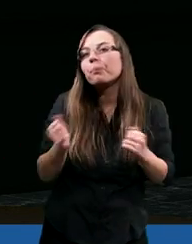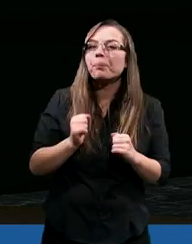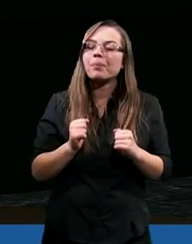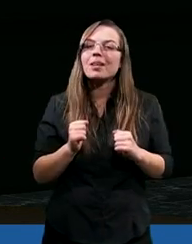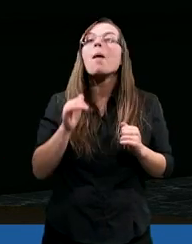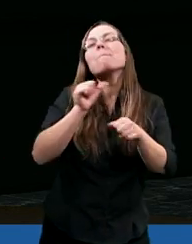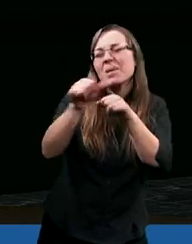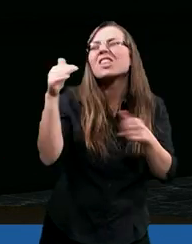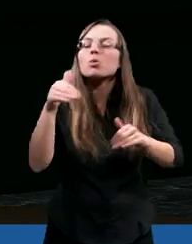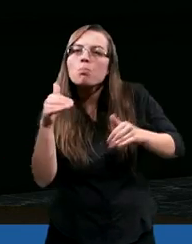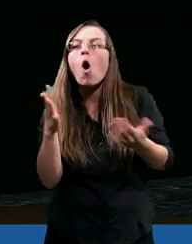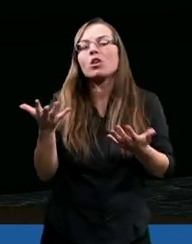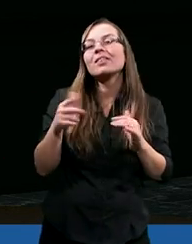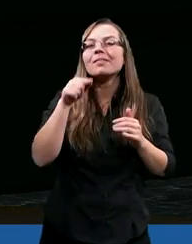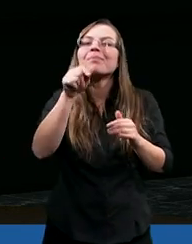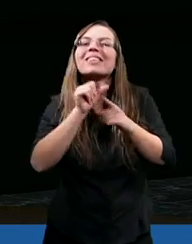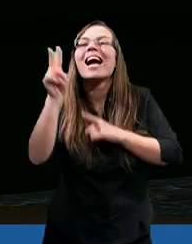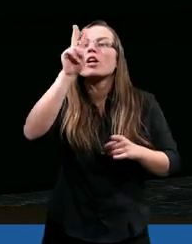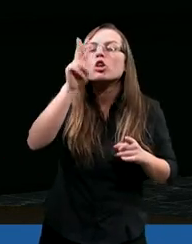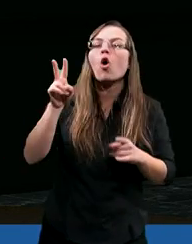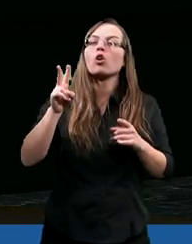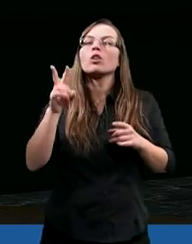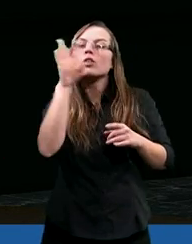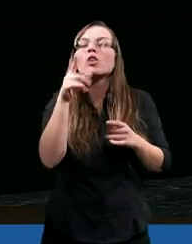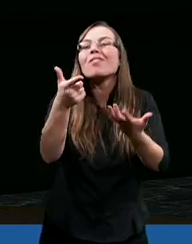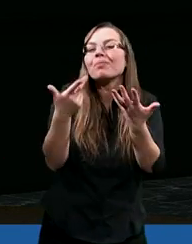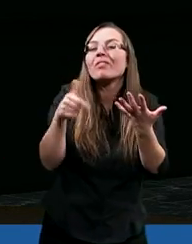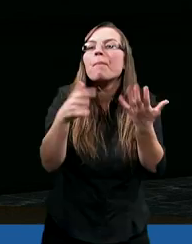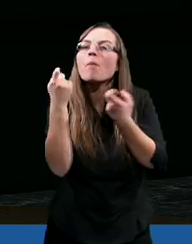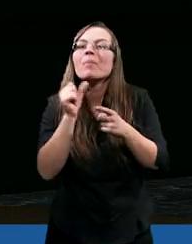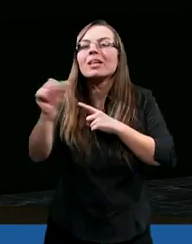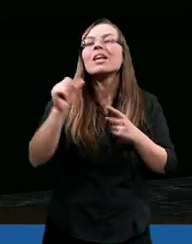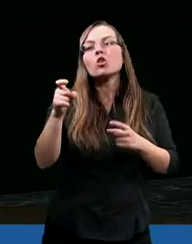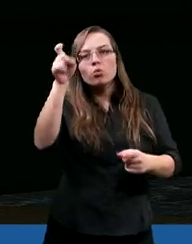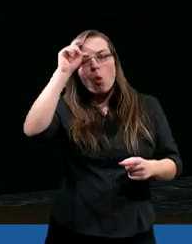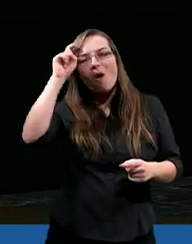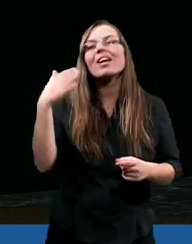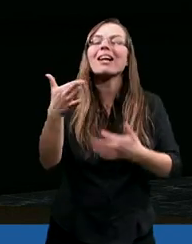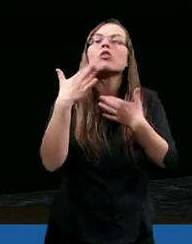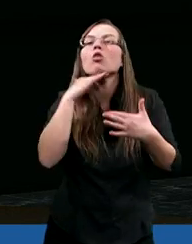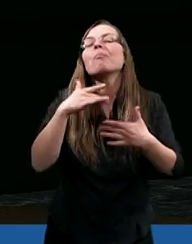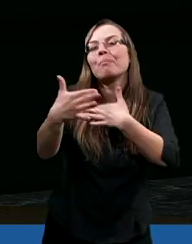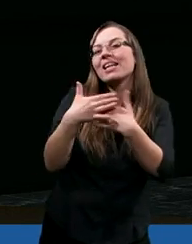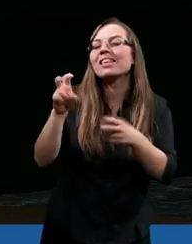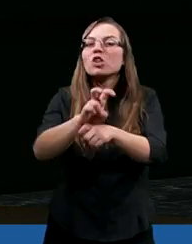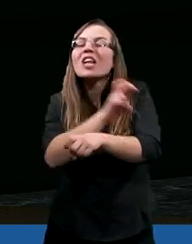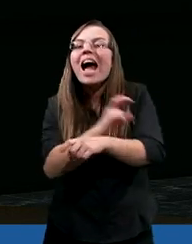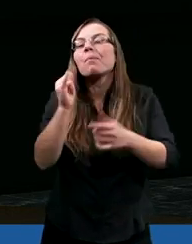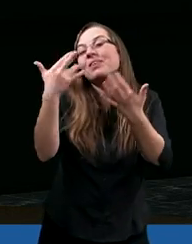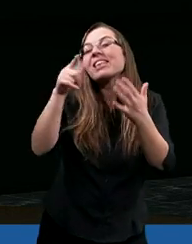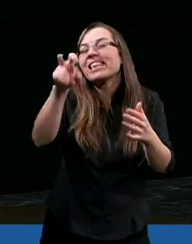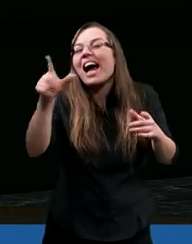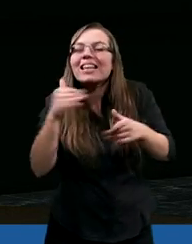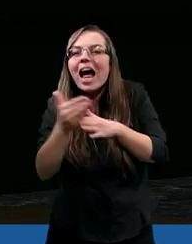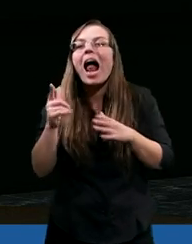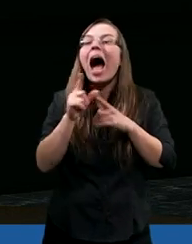być może, że ktoś ma ścisły umysł, jest człowiekiem technicznym, inżynierem i tak dalej,